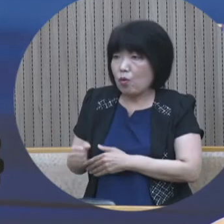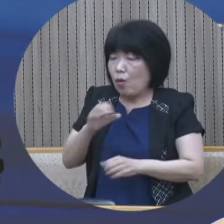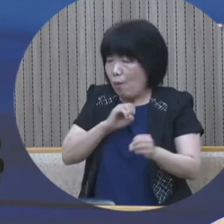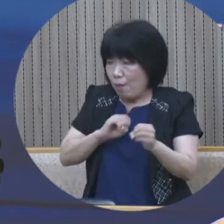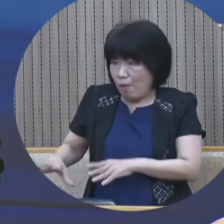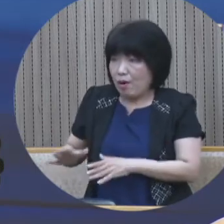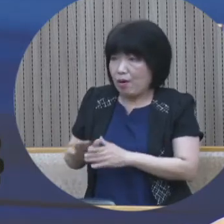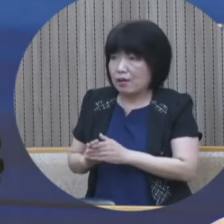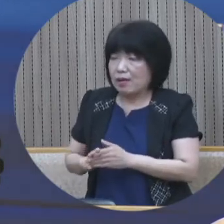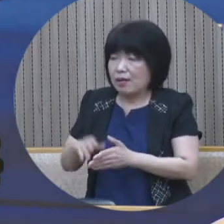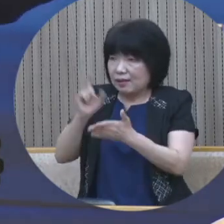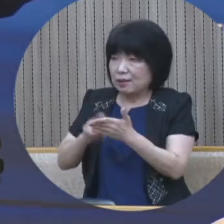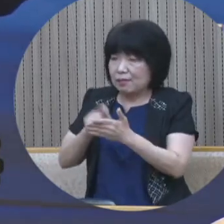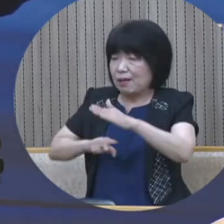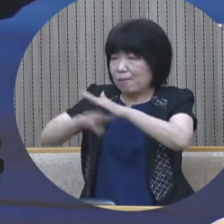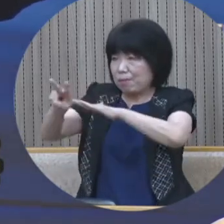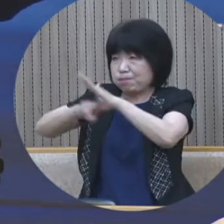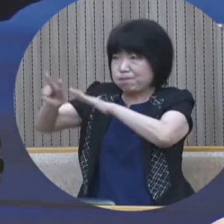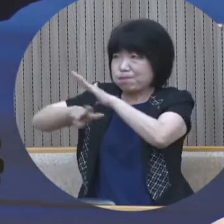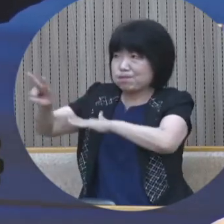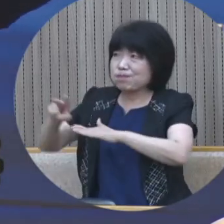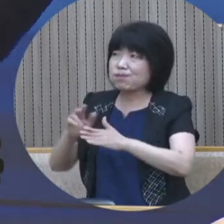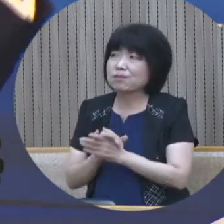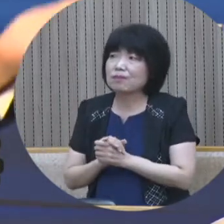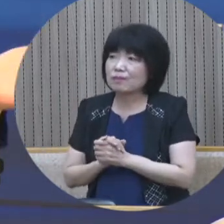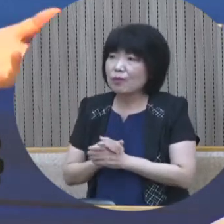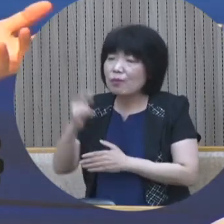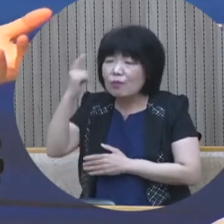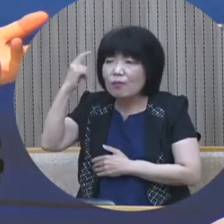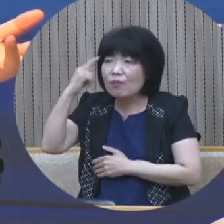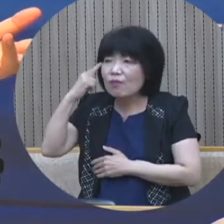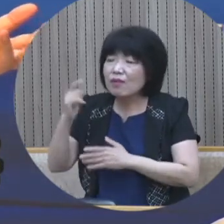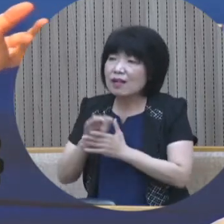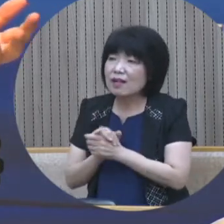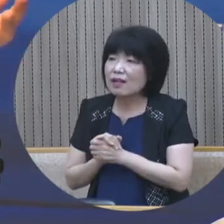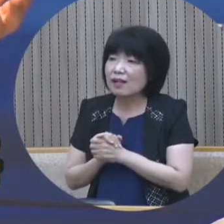버려두고 다급하게 도망쳤어요. 무엇 때문이에요?